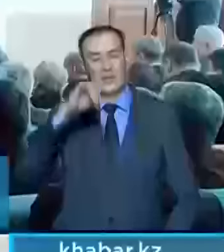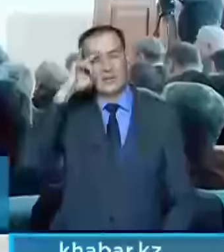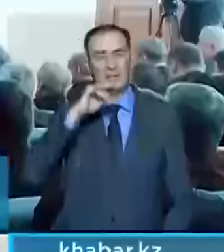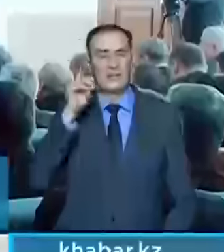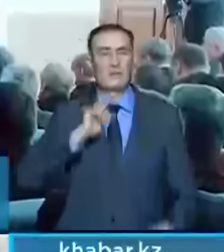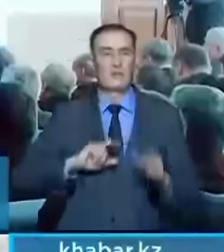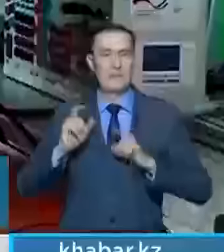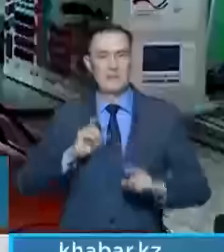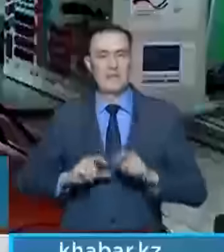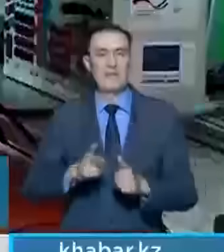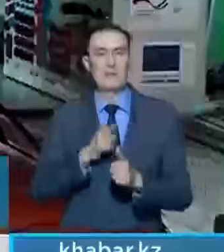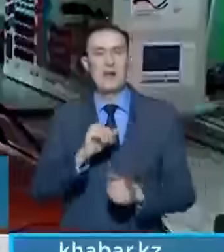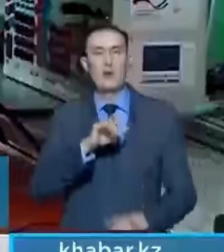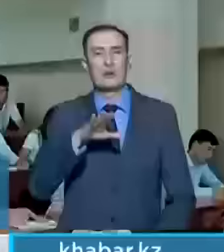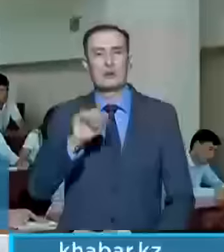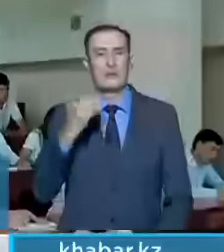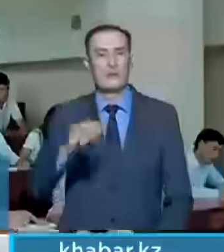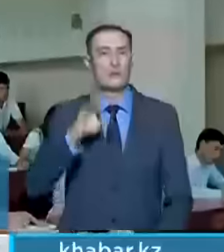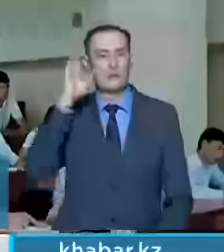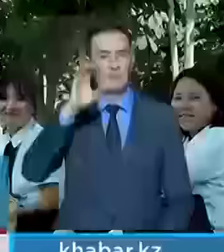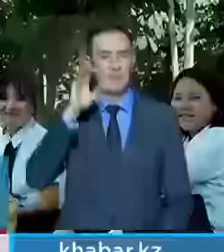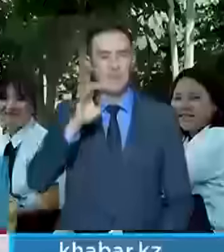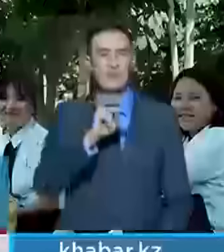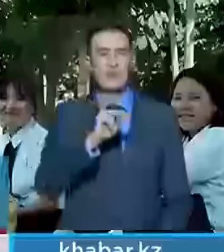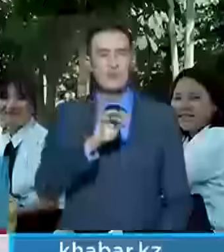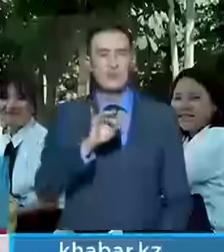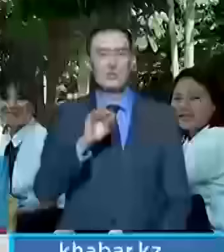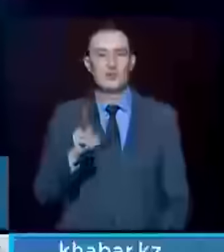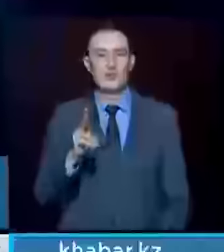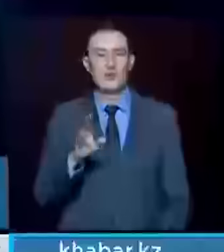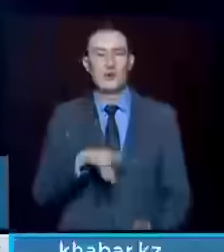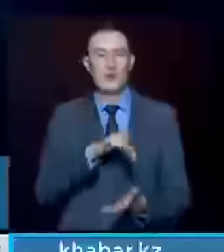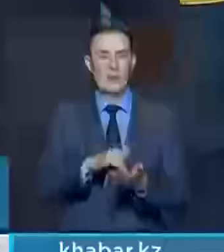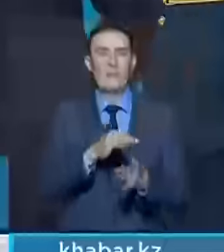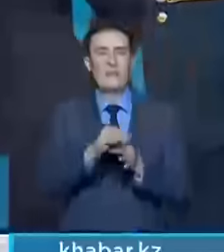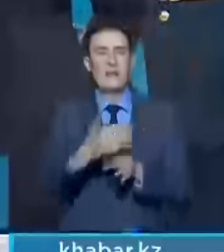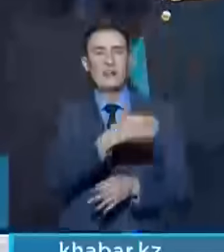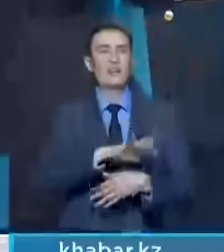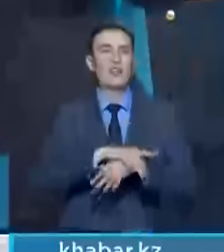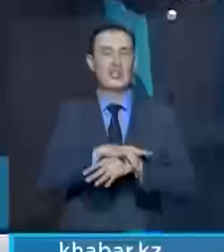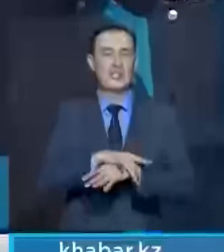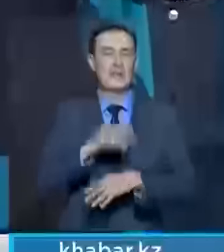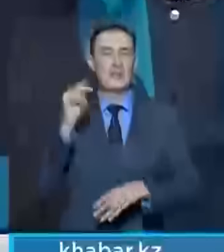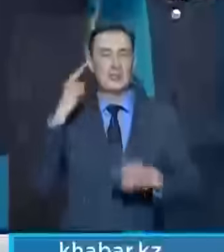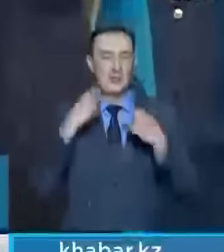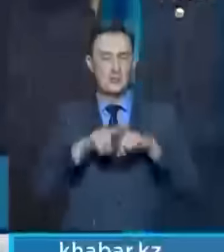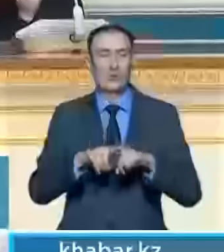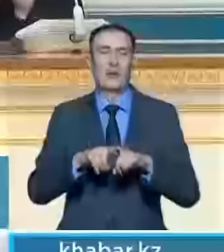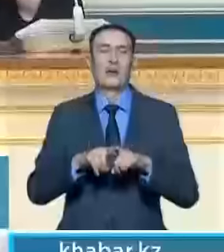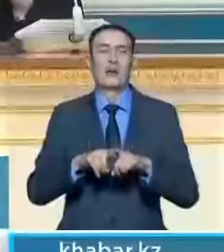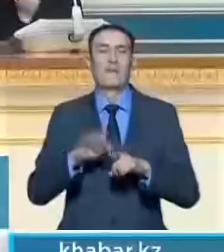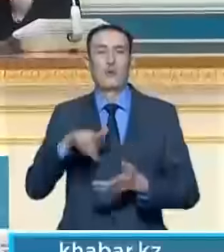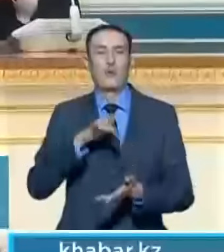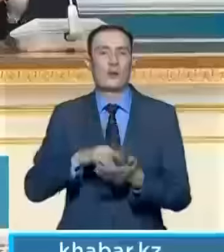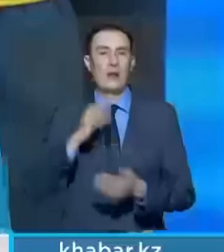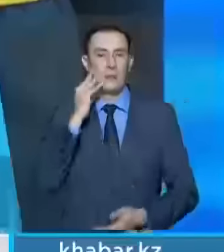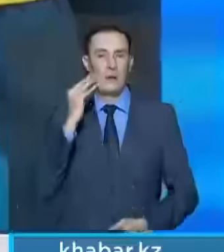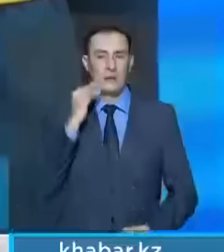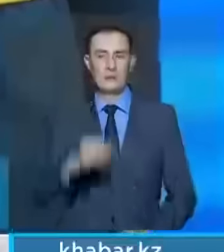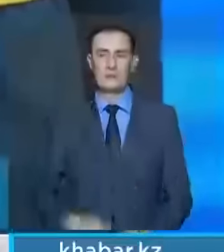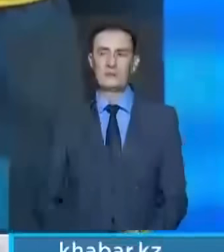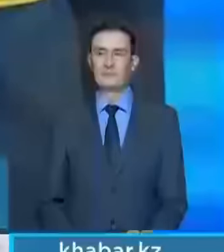Южно-Казахстанского университета имени Ауэзова в узбекском Чирчике и филиал Ташкентского института инженеров в Алматы.